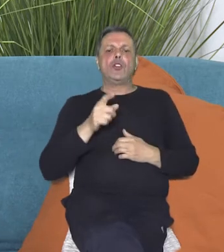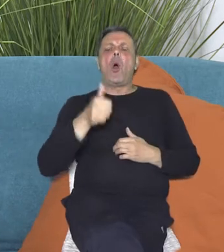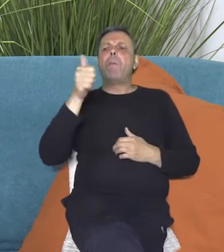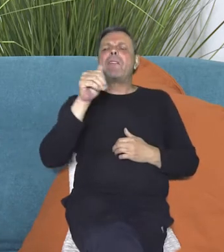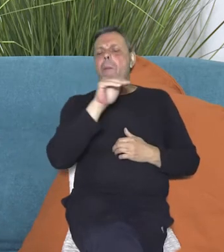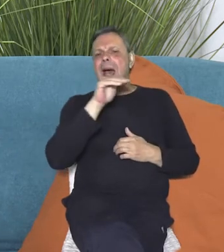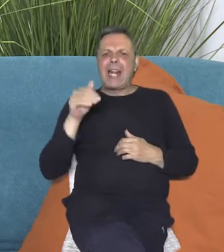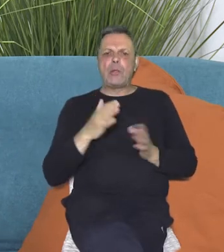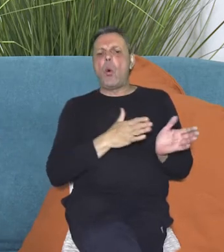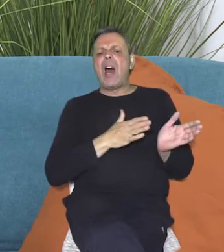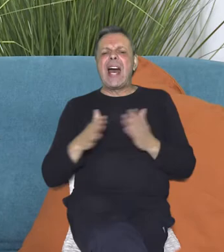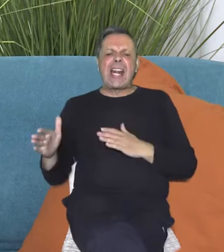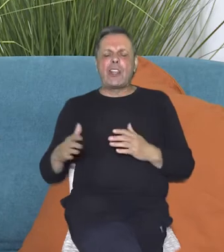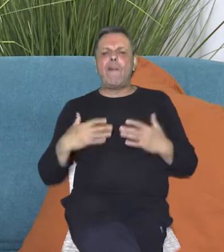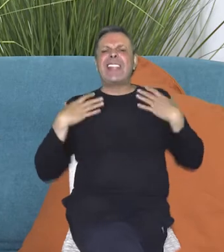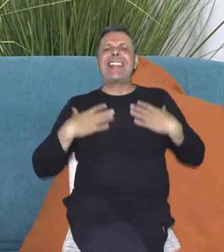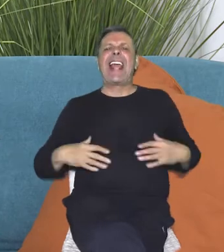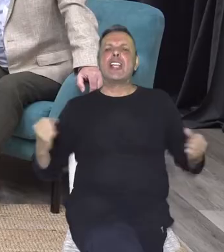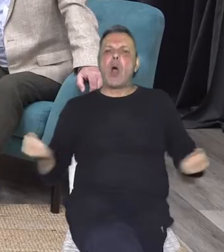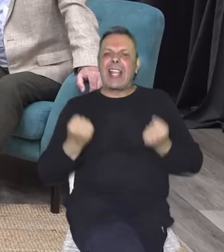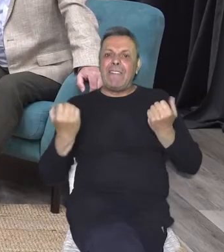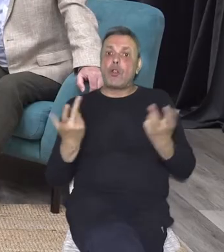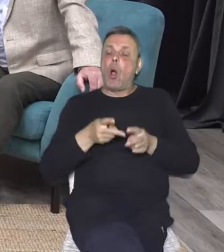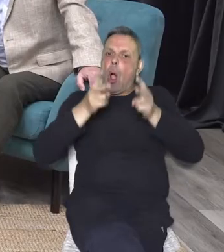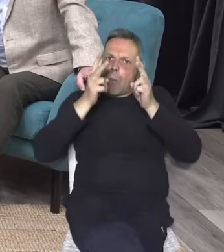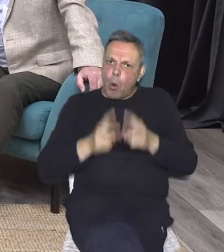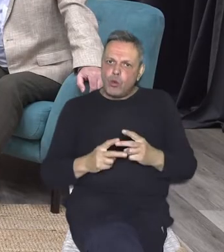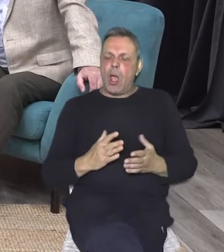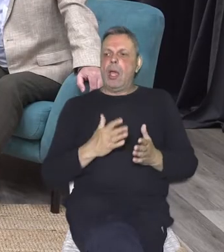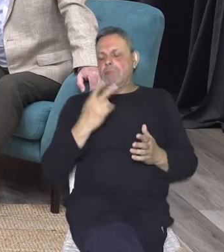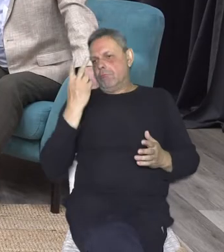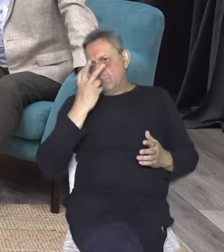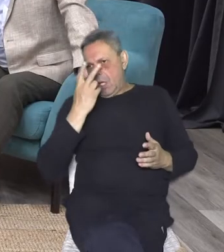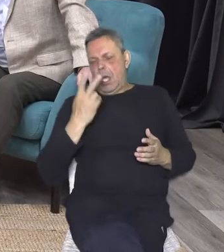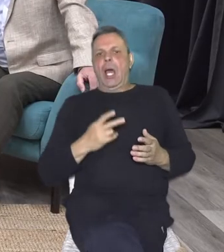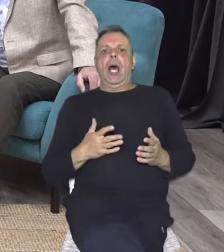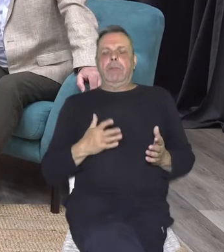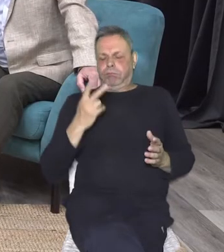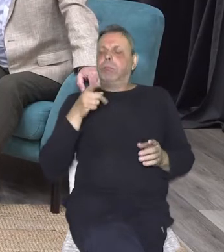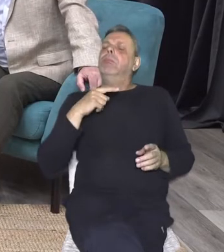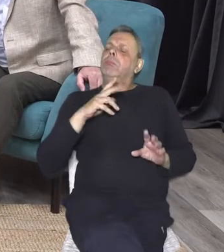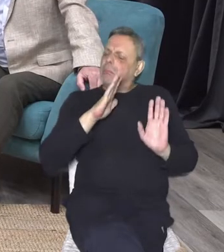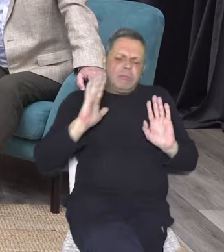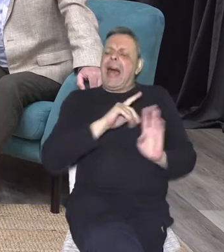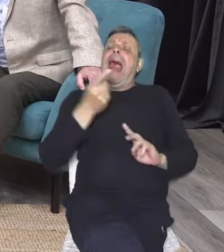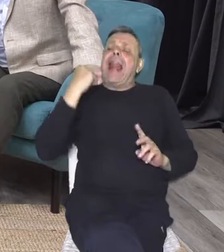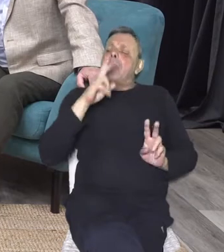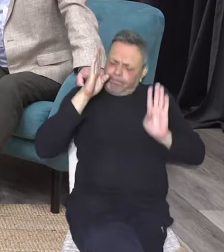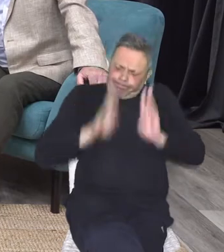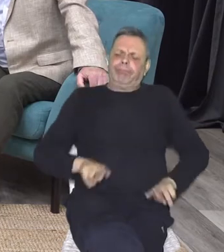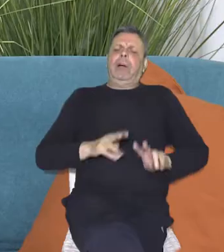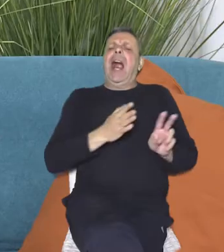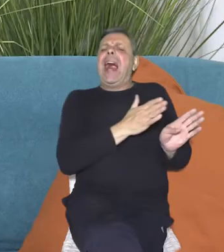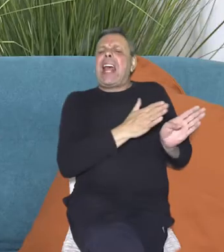je u prvom redu je redovita tjelesna aktivnost koja omogućuje da naglasak je baš na redovitom. Znači, da ljudi koji